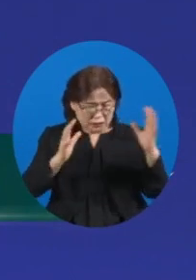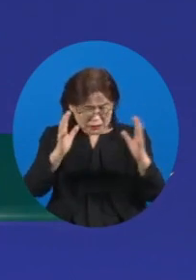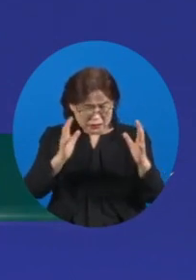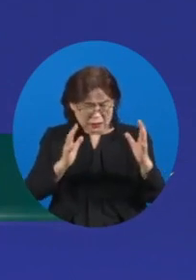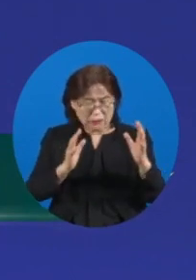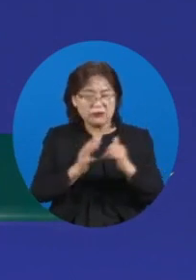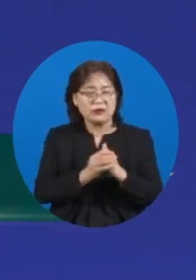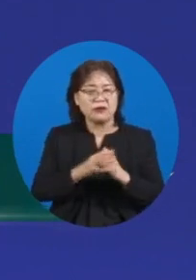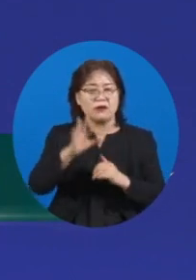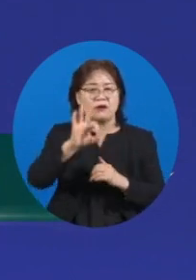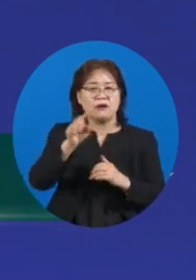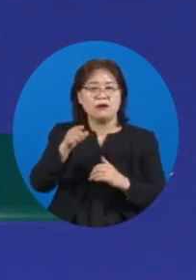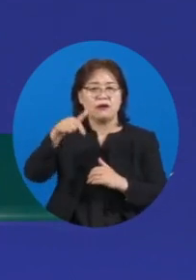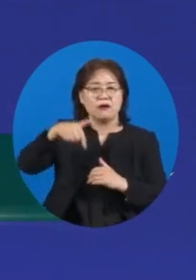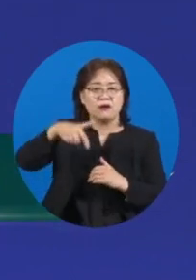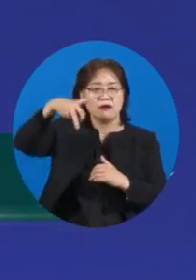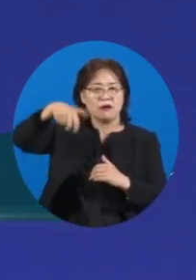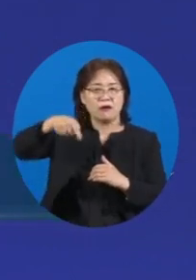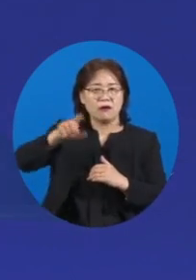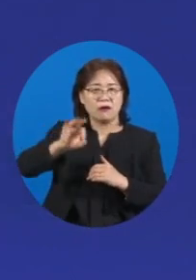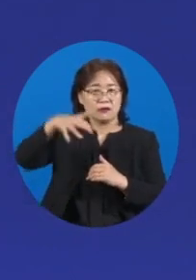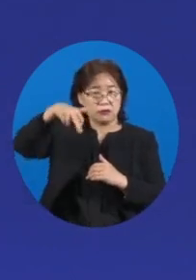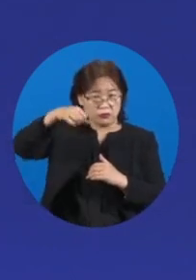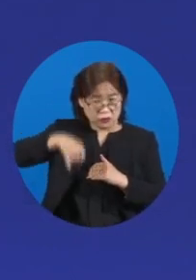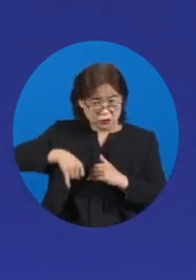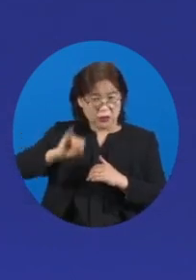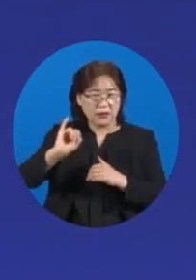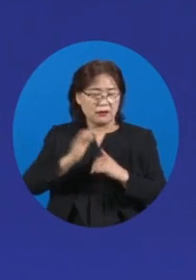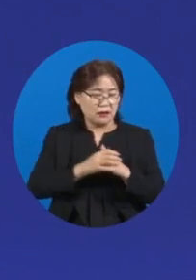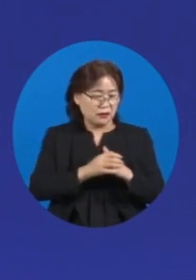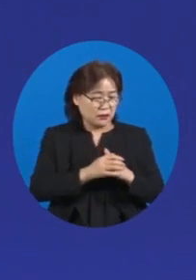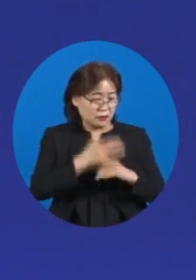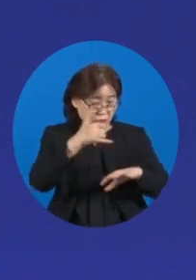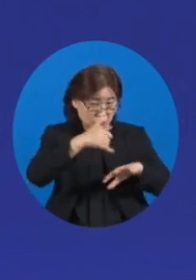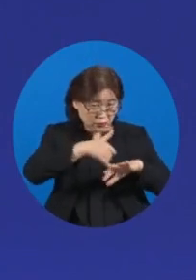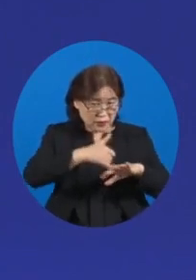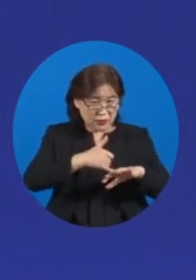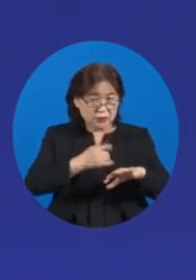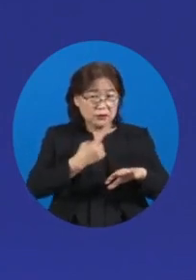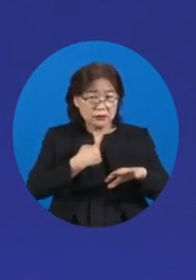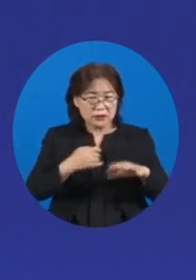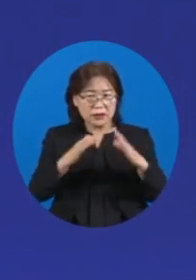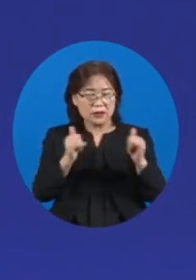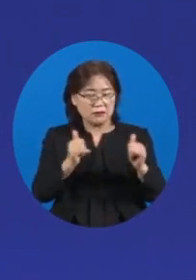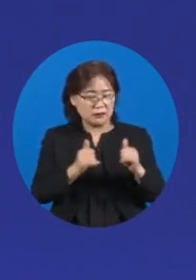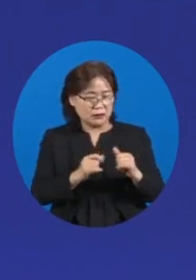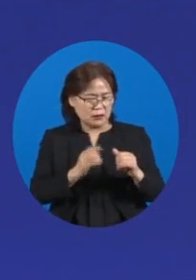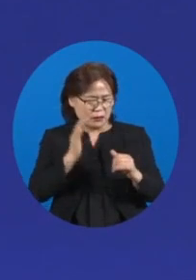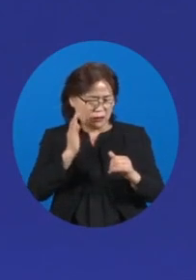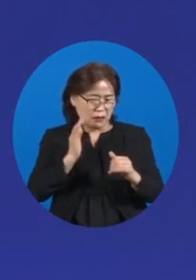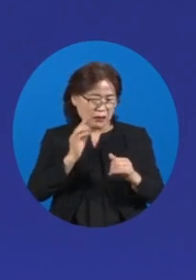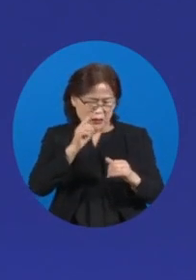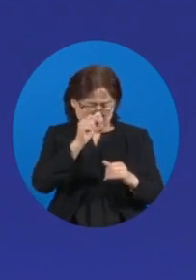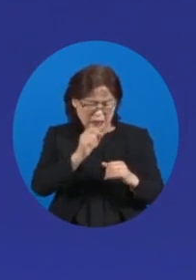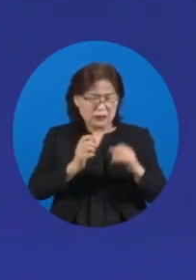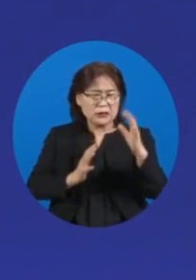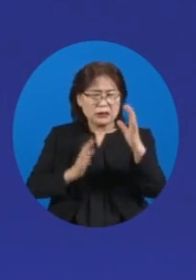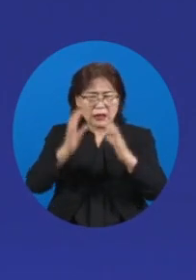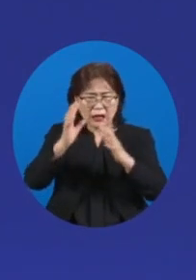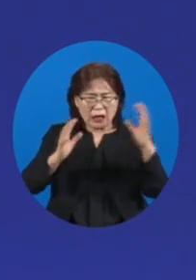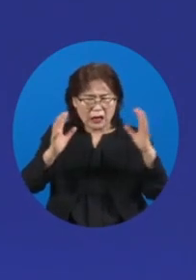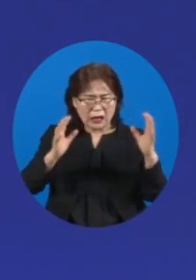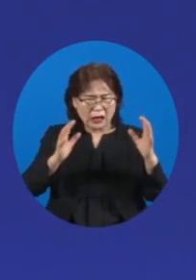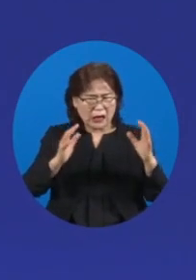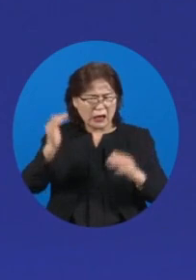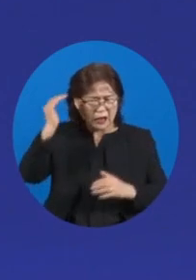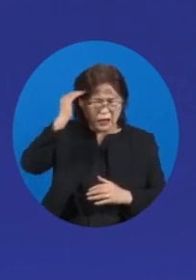것이라 자 농사를 재 번 분들은 아시겠지만 이 가시는 분은 요 농사에 어때요 1